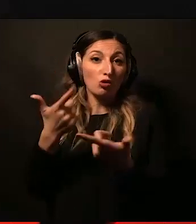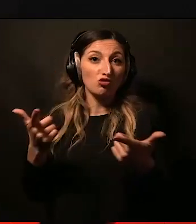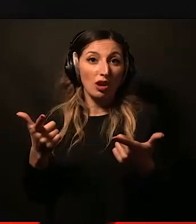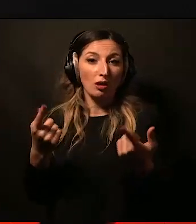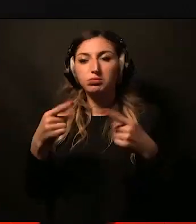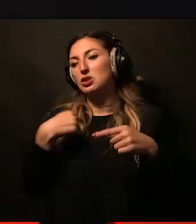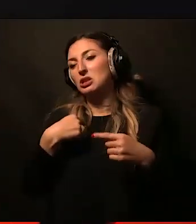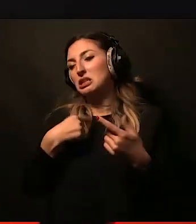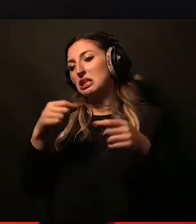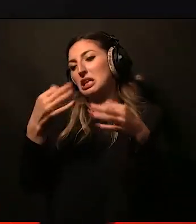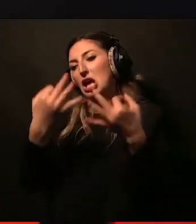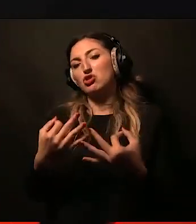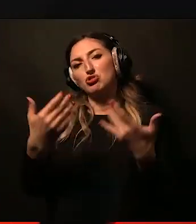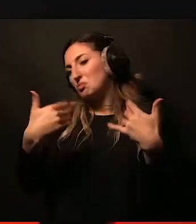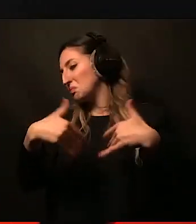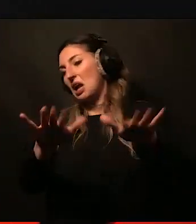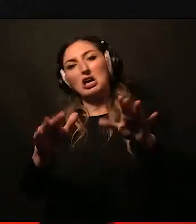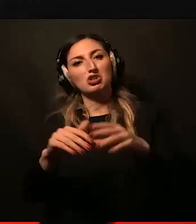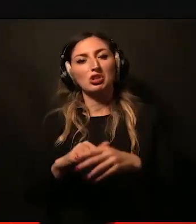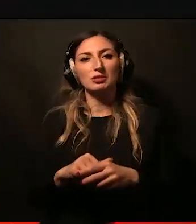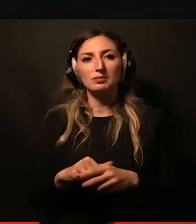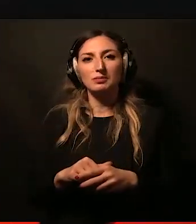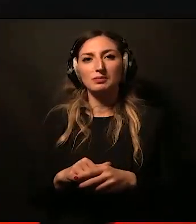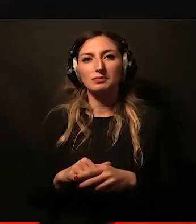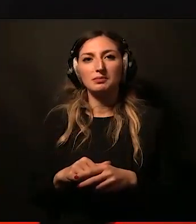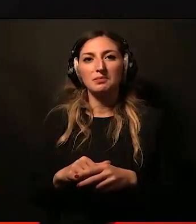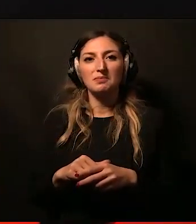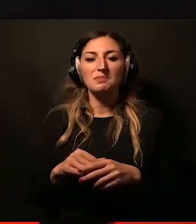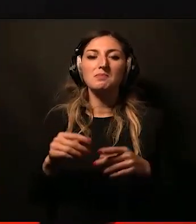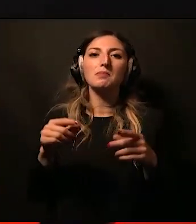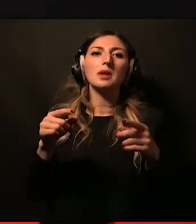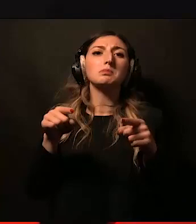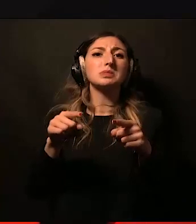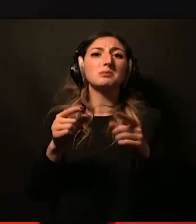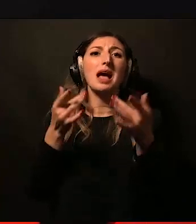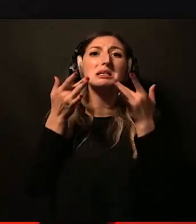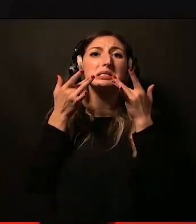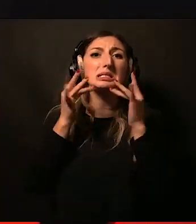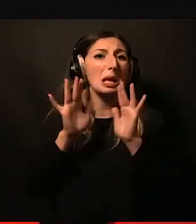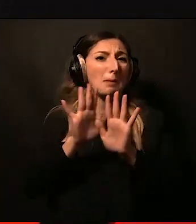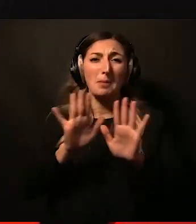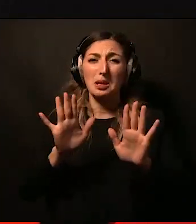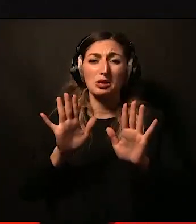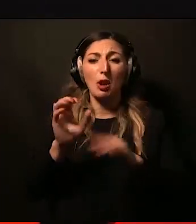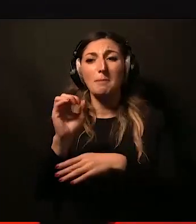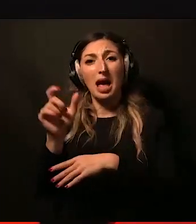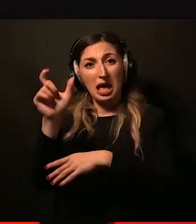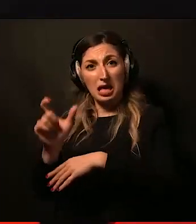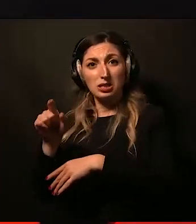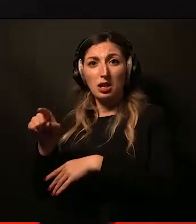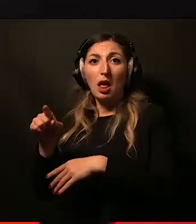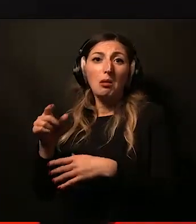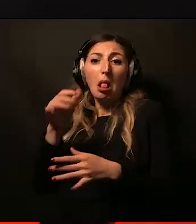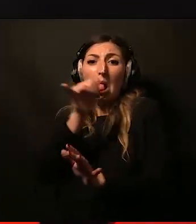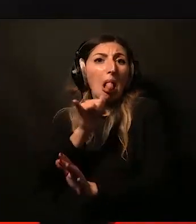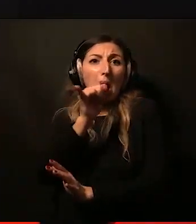assecondare la cosa è molto semplice la mia maestra ha fatto quella cosa come gesto involontario e come